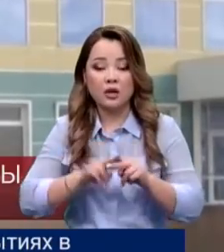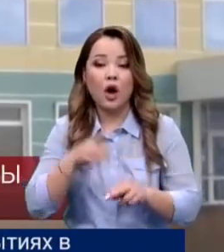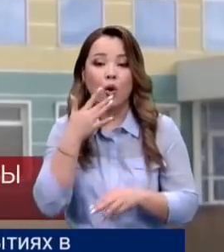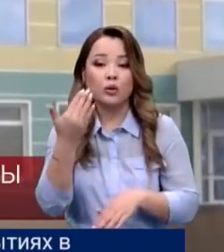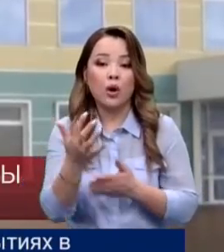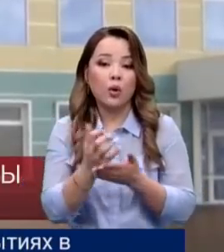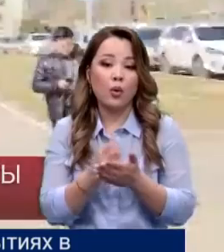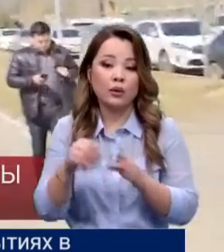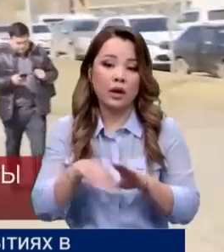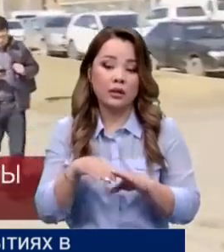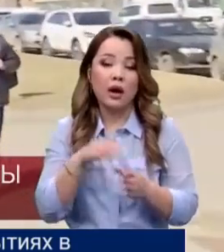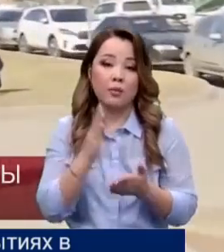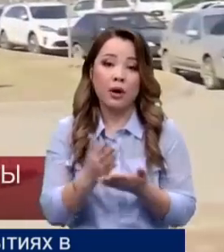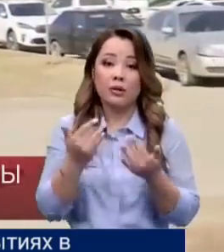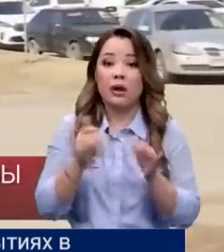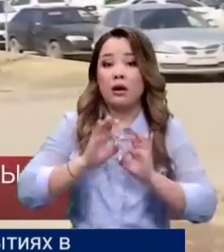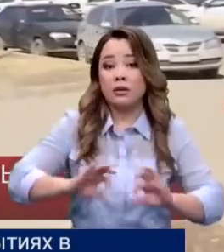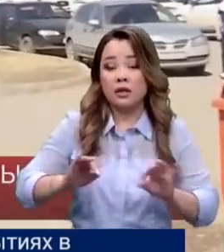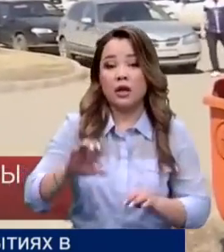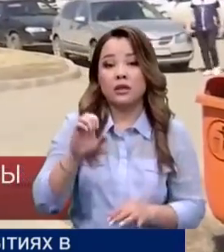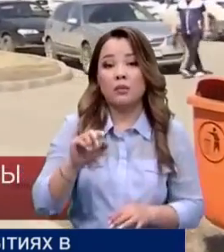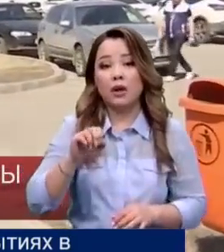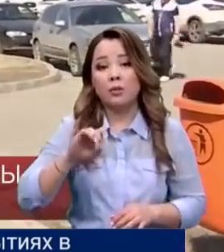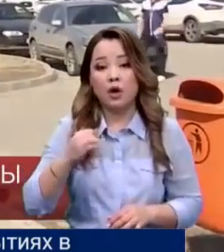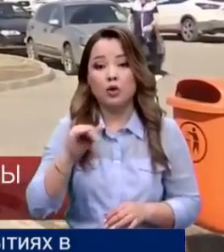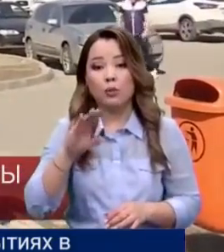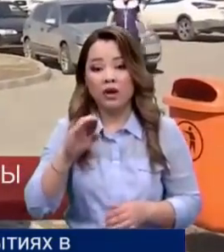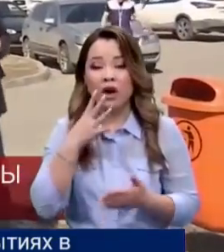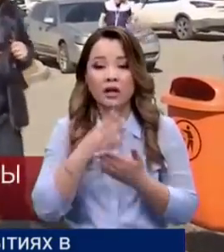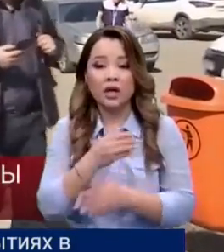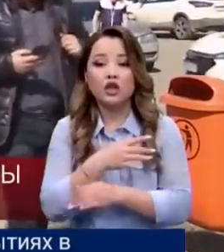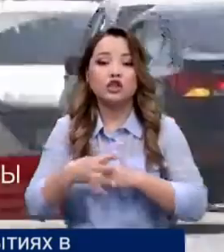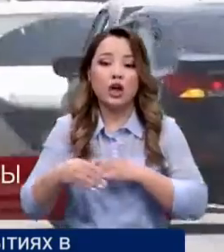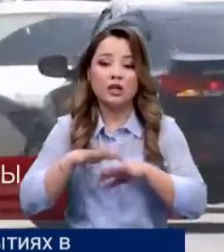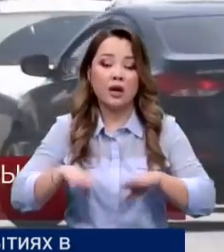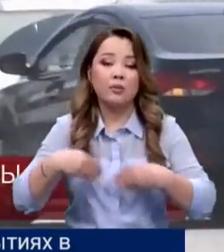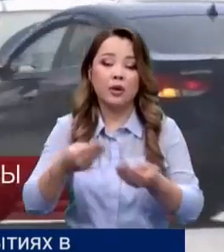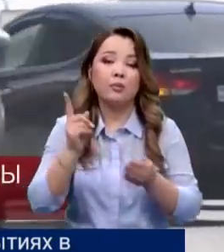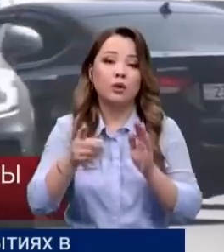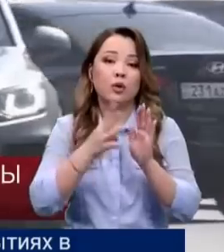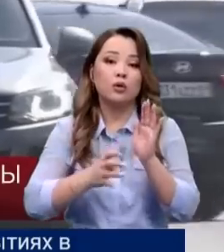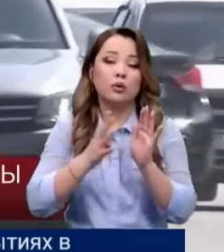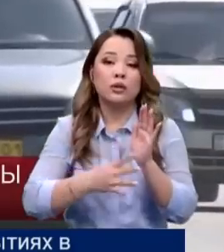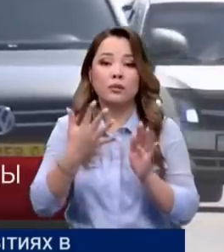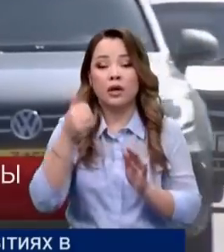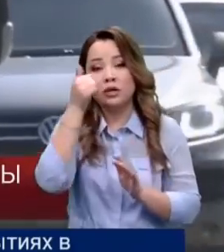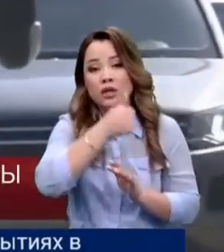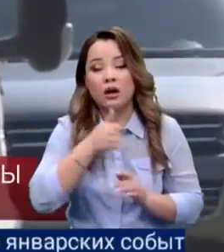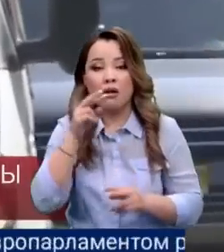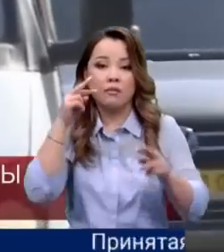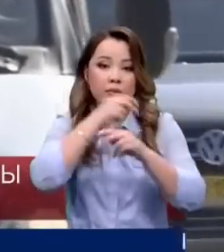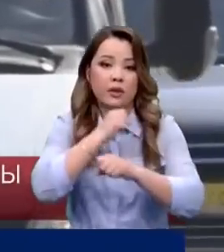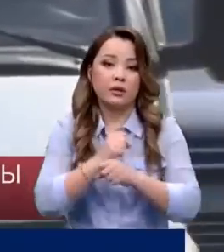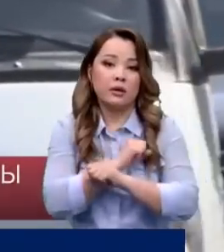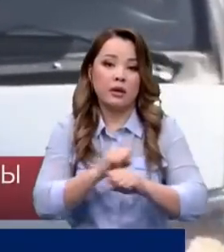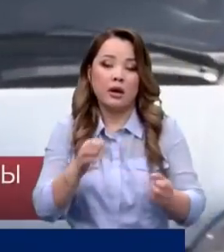ұлттық қордан алып жатырмыз. Дей тұрғанмен Сапарбай Жобаев жер беру кезінде 1995 жылғы қателікке қайта жол бермеу